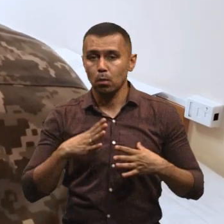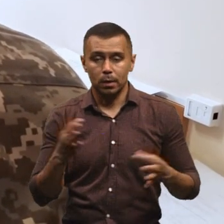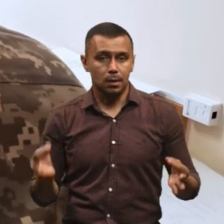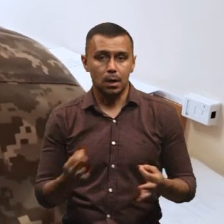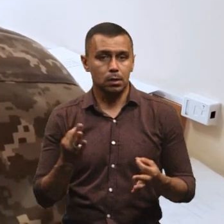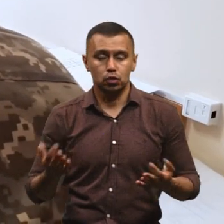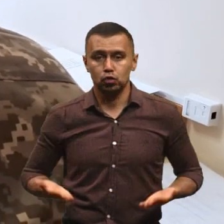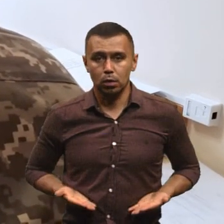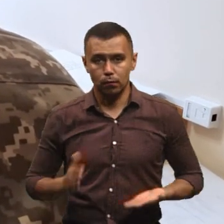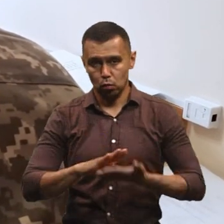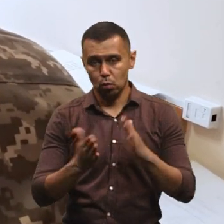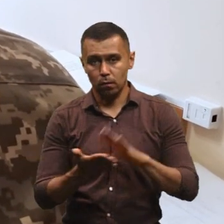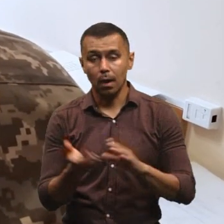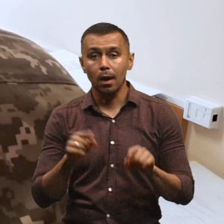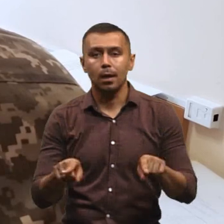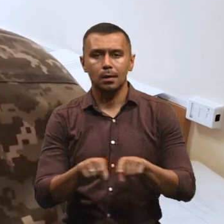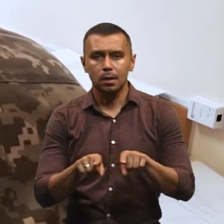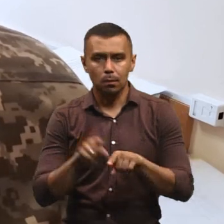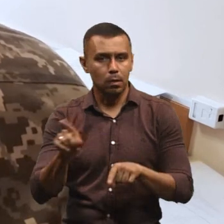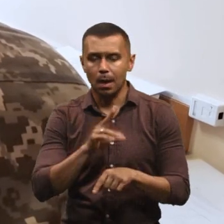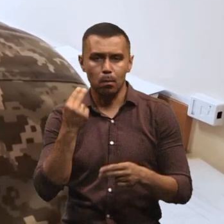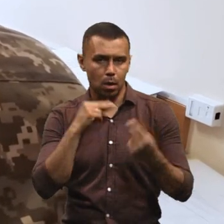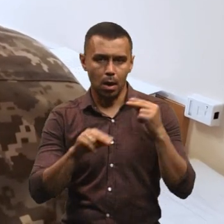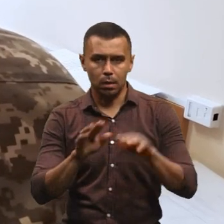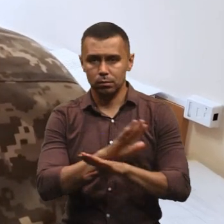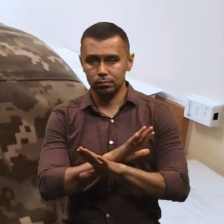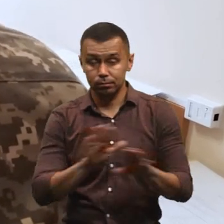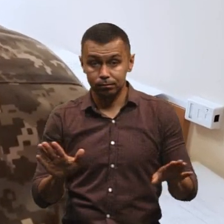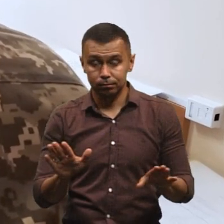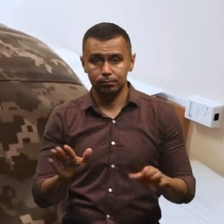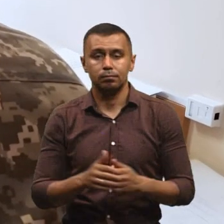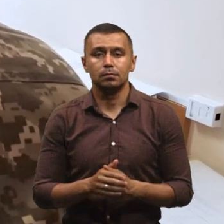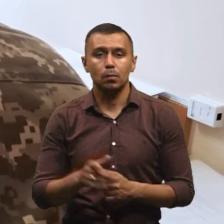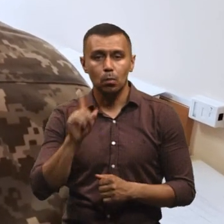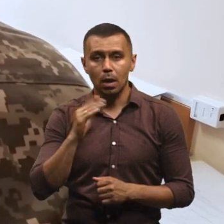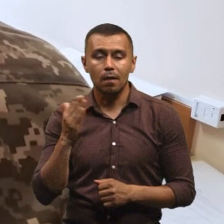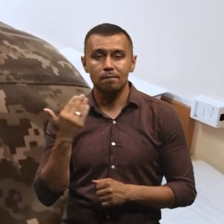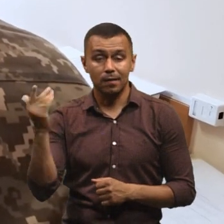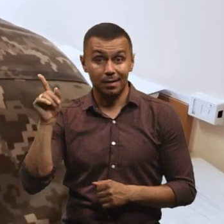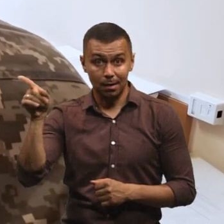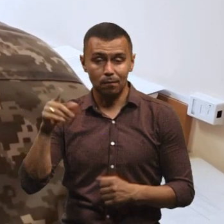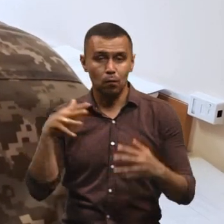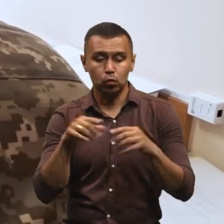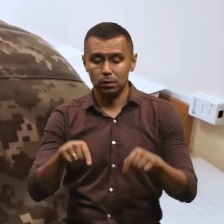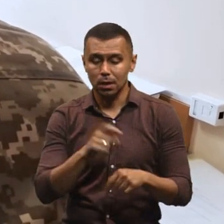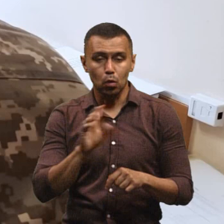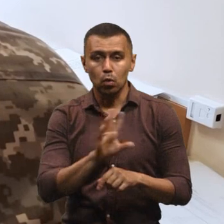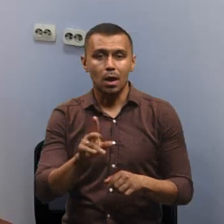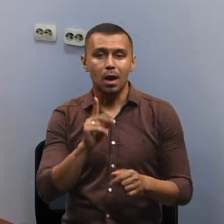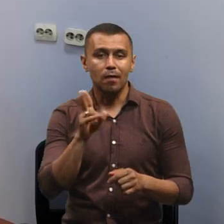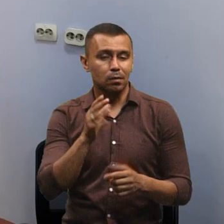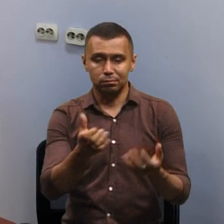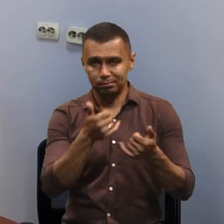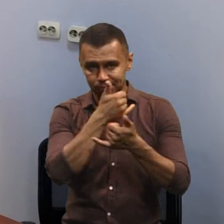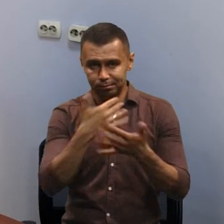ніяких житлових умов і так само воно не покращилося Отож поки він так воює тут за нього ніхто не квартира не получить